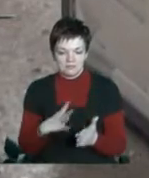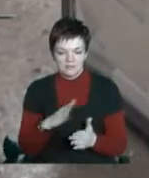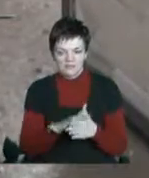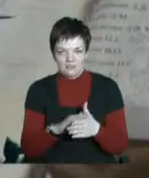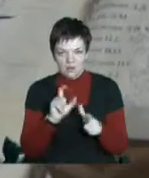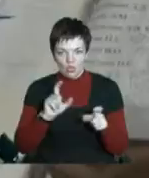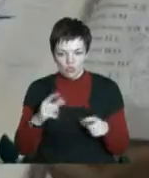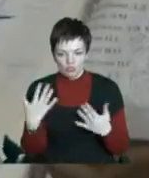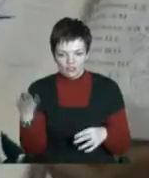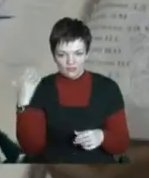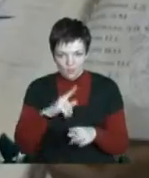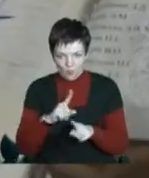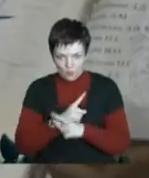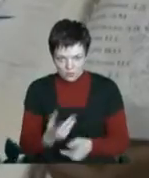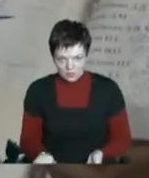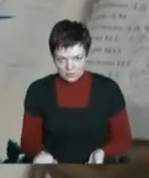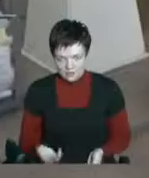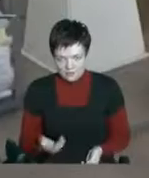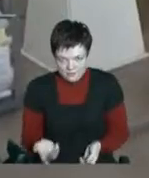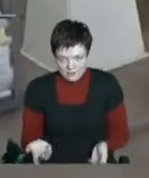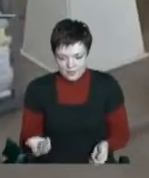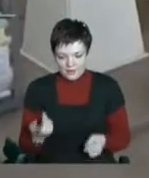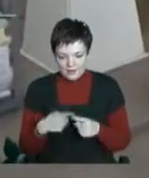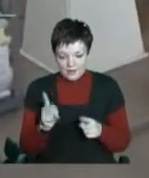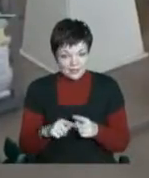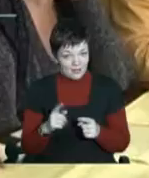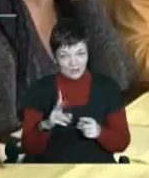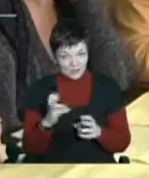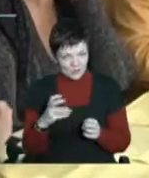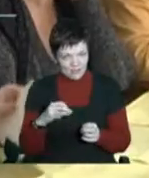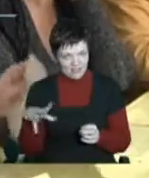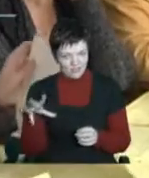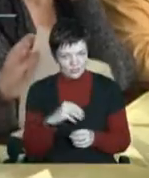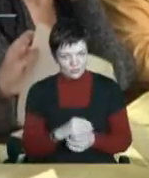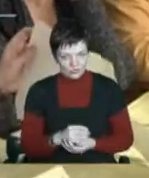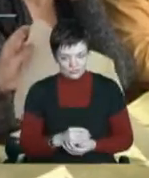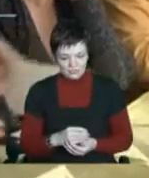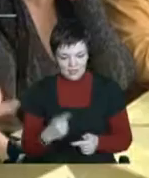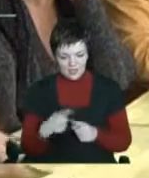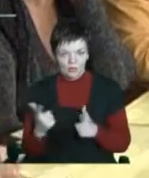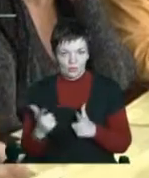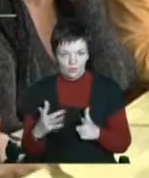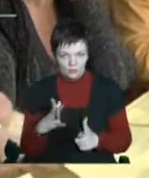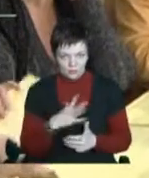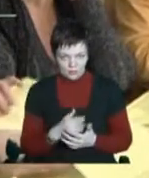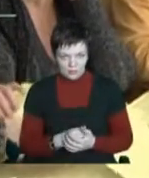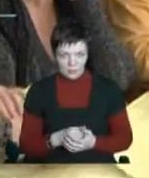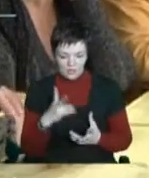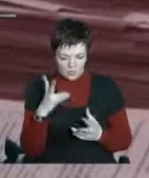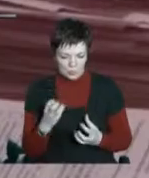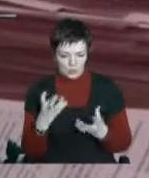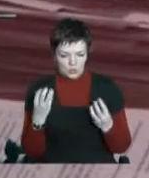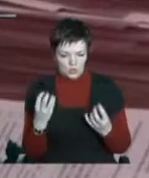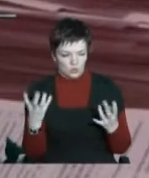вбрасывались бюллетени. Но все это, как оказалось, была арт-подготовка. Для основного фальсификационного удара нужны